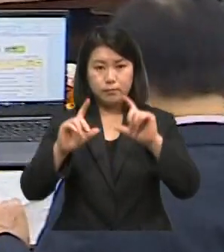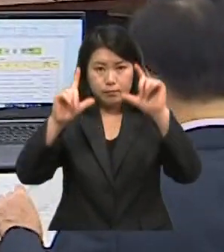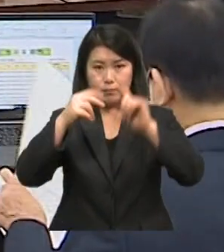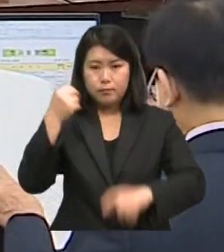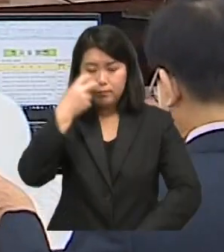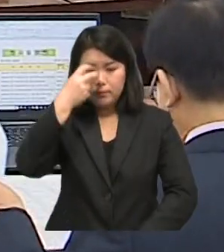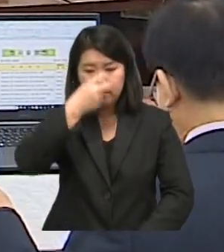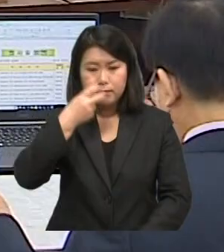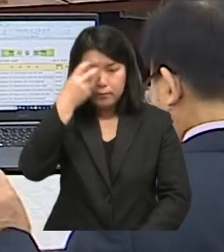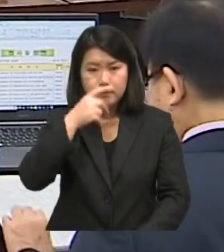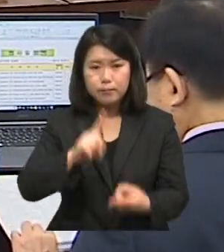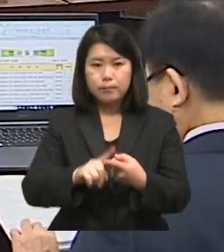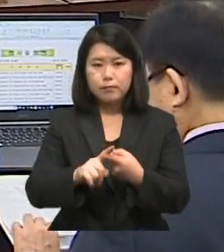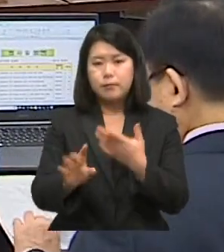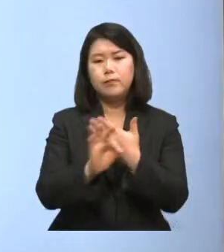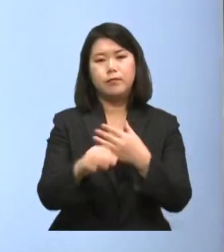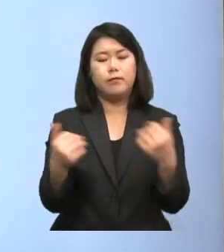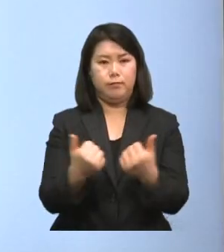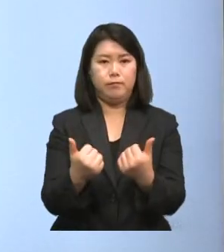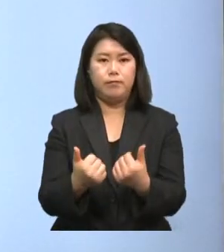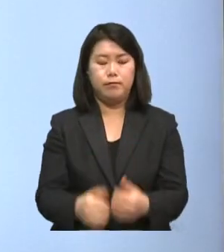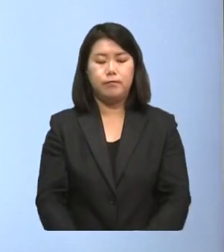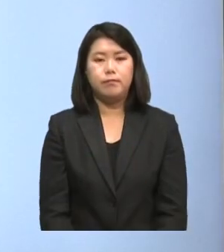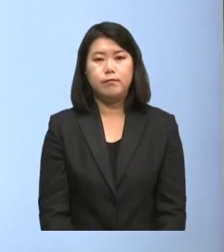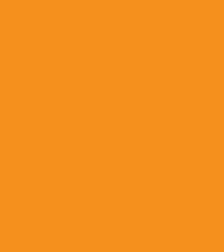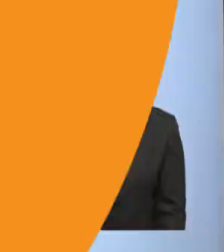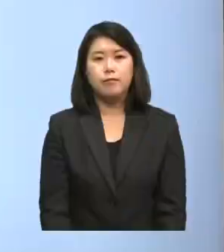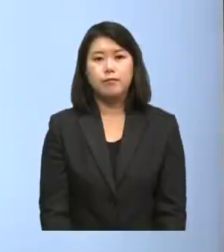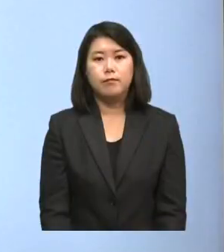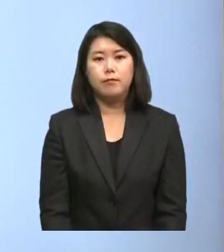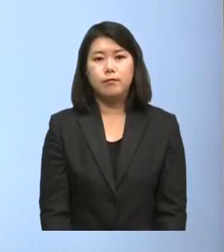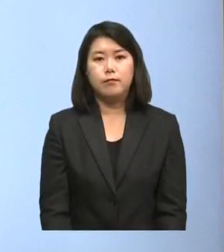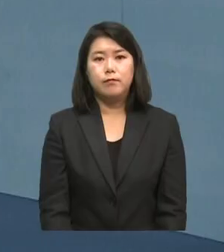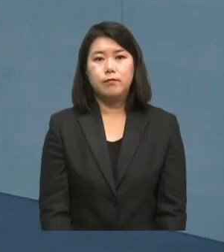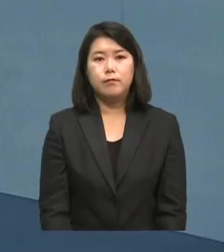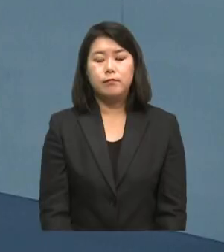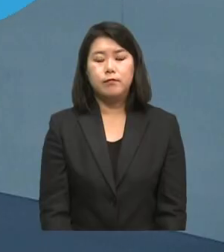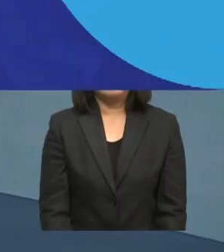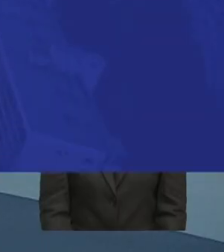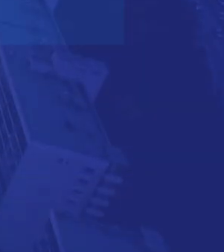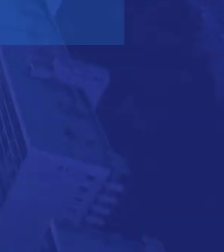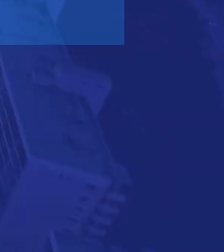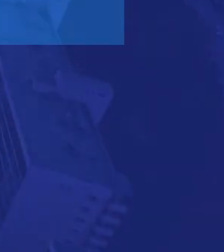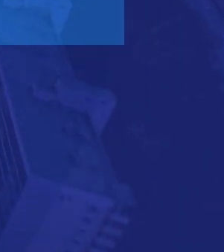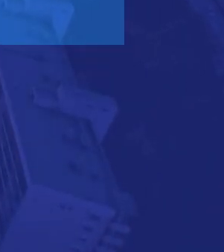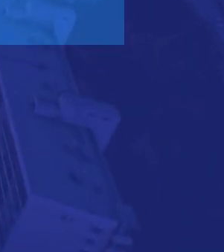요구안을 처리하는 임시회를 앞두고 있습니다. 딜라이브 뉴스 박용입니다.